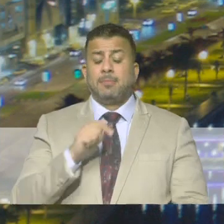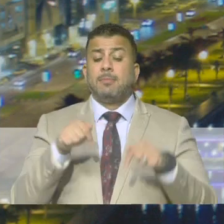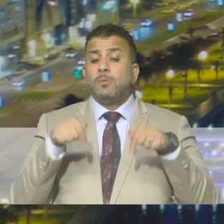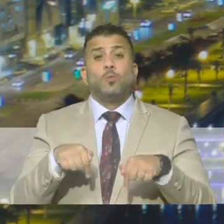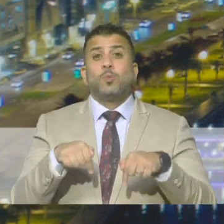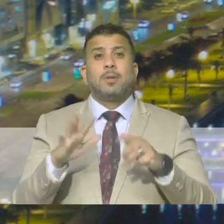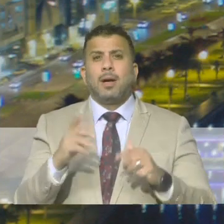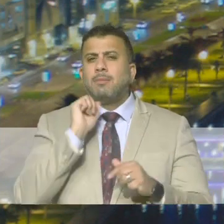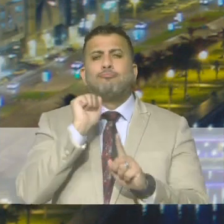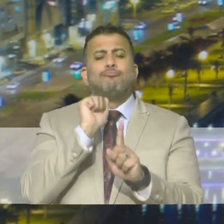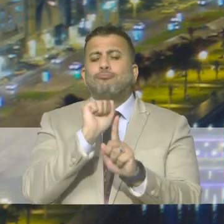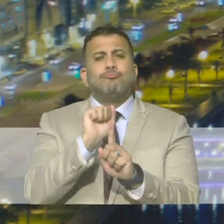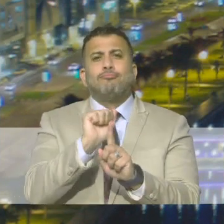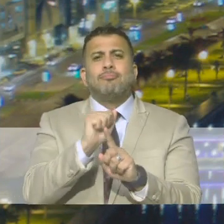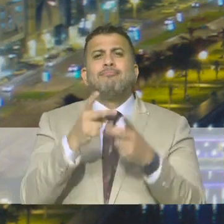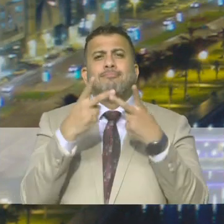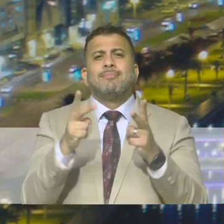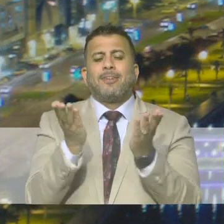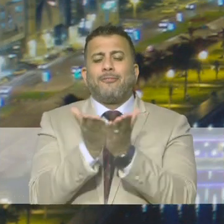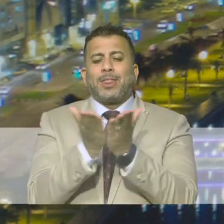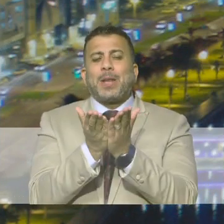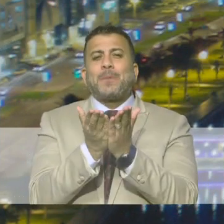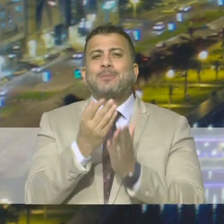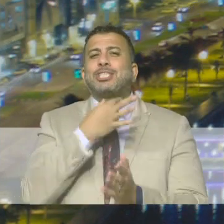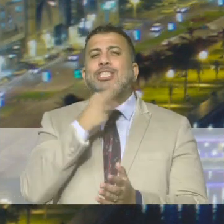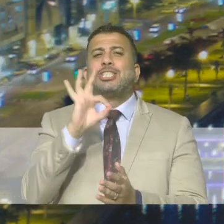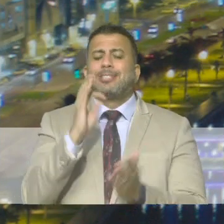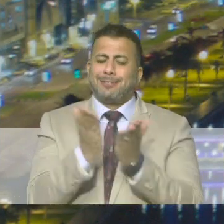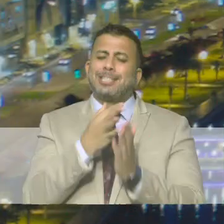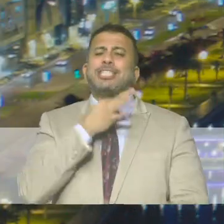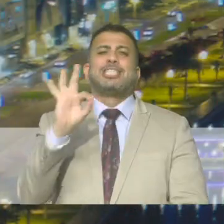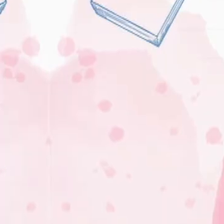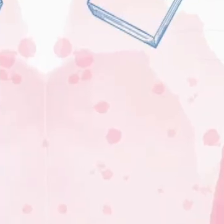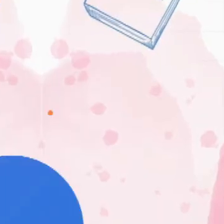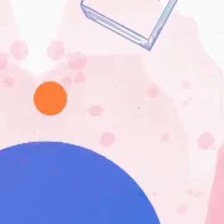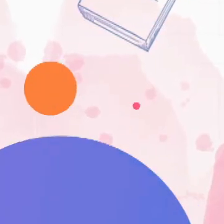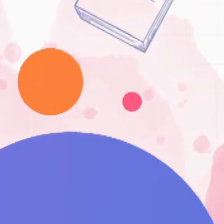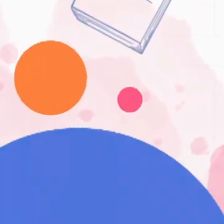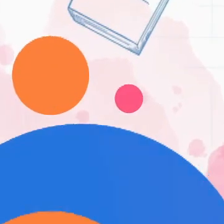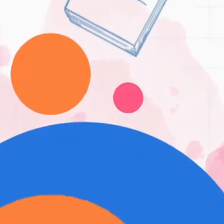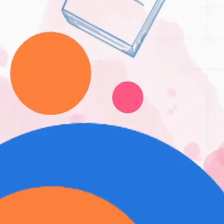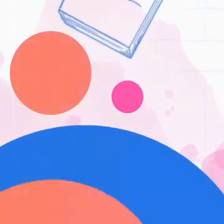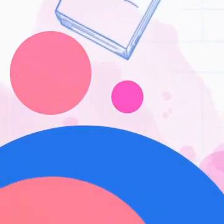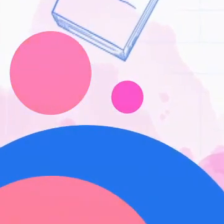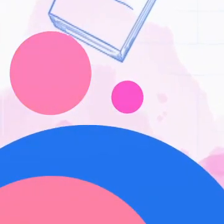والآن نصل معكم لمساحتنا المخصصة لانطلاقة العام الدراسي والأكاديمي الجديد.